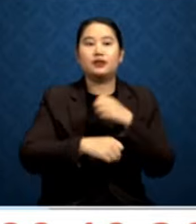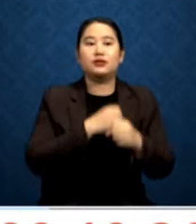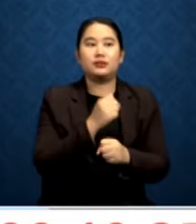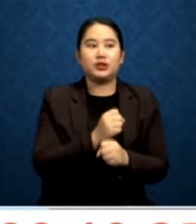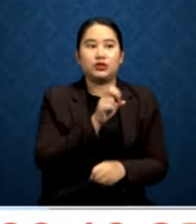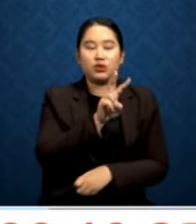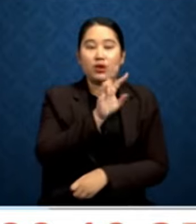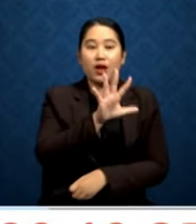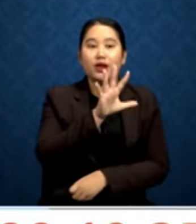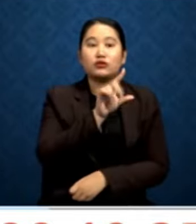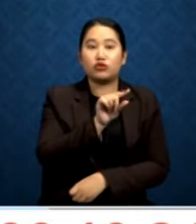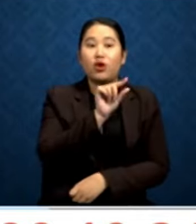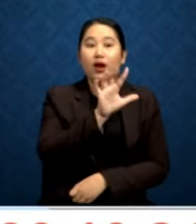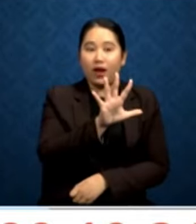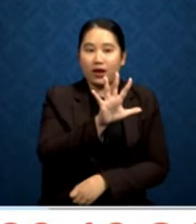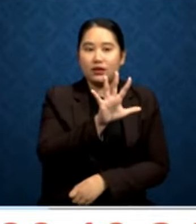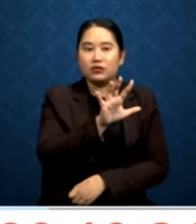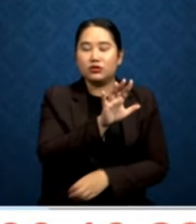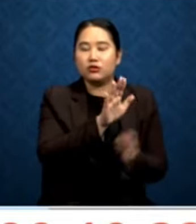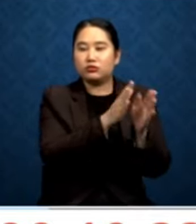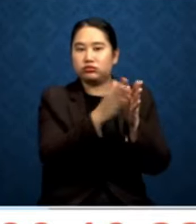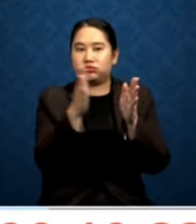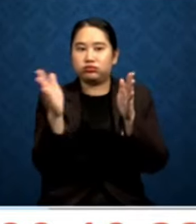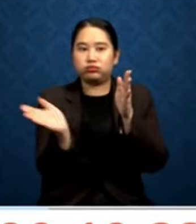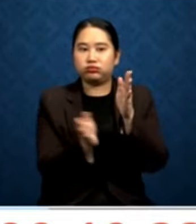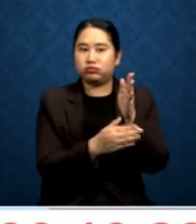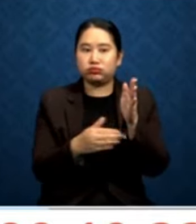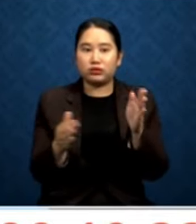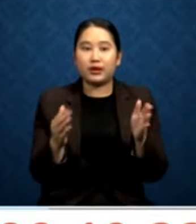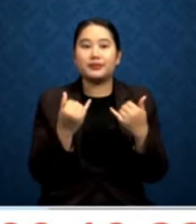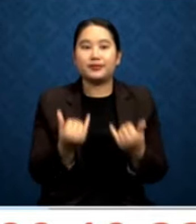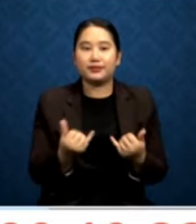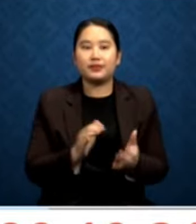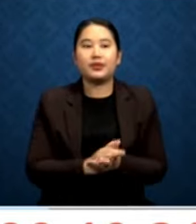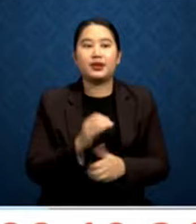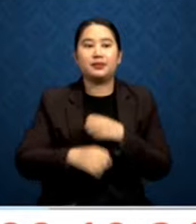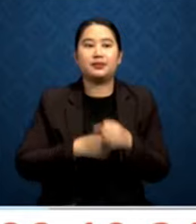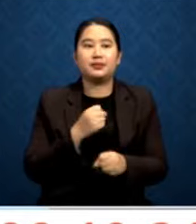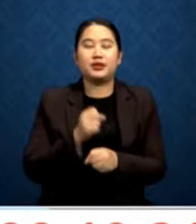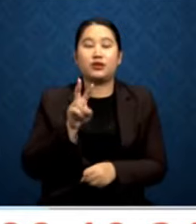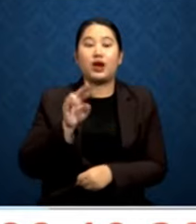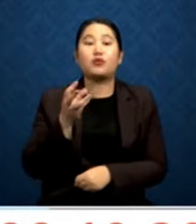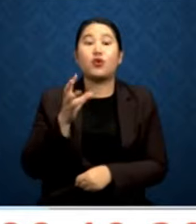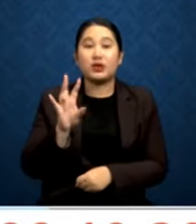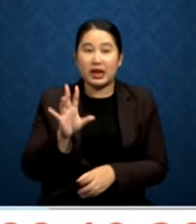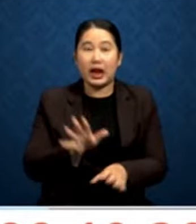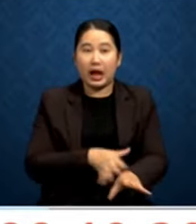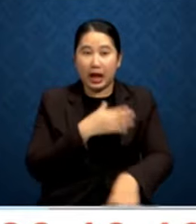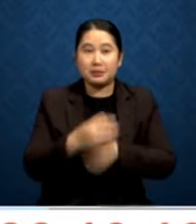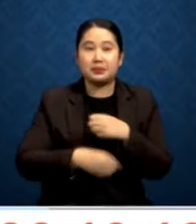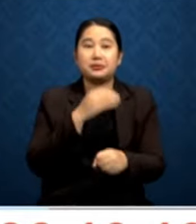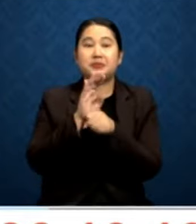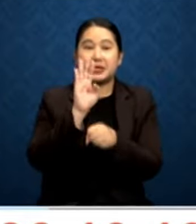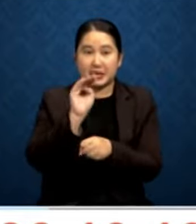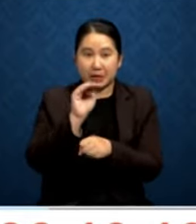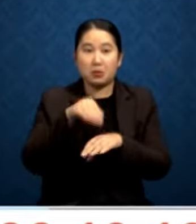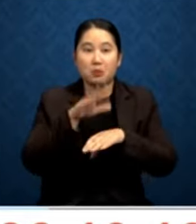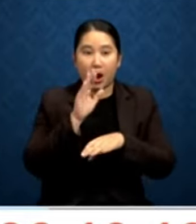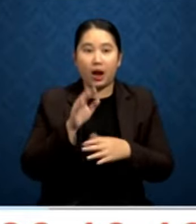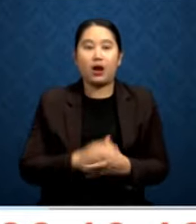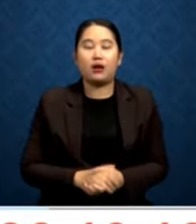25 จนถงปัจุบันเนี่ย 2567 ผ่านมา 40 ปี 40 กว่าปี